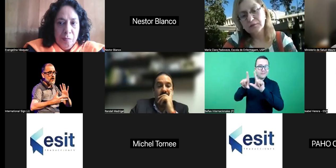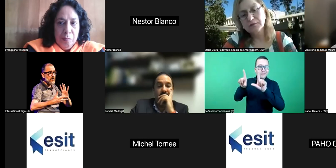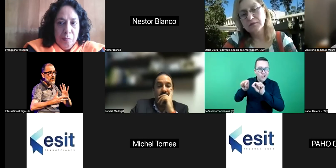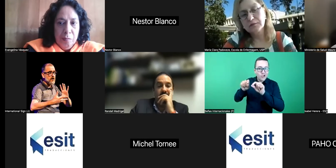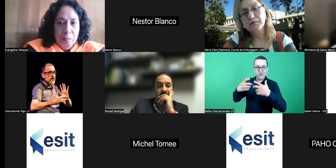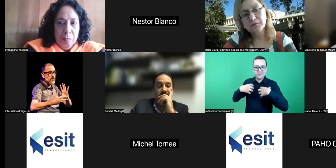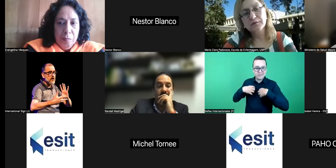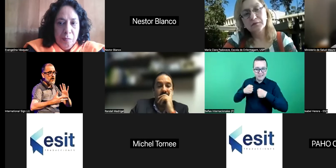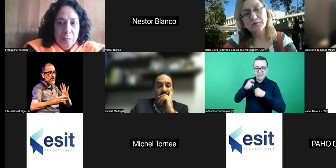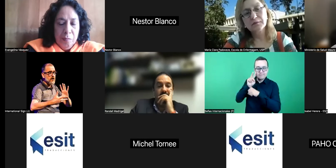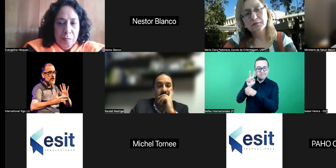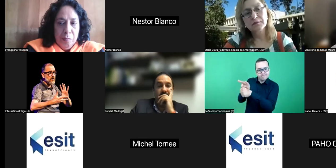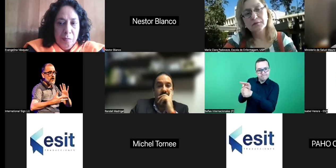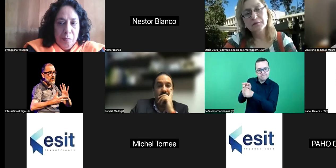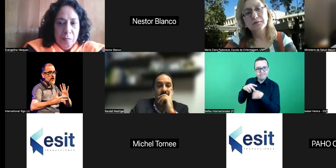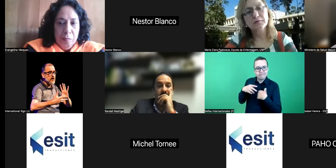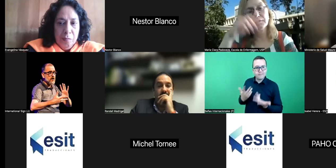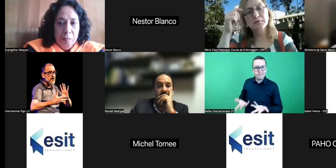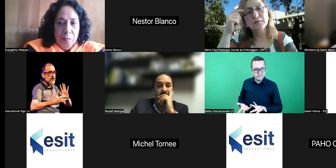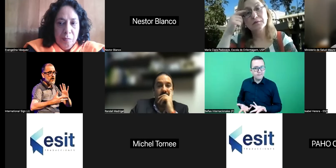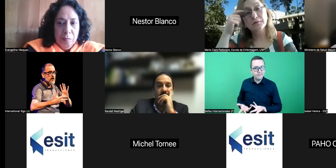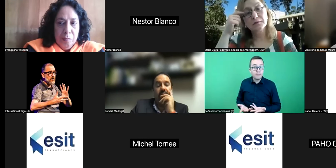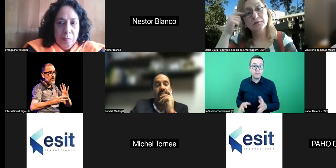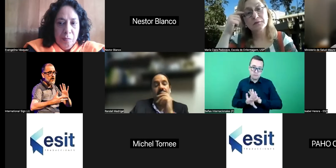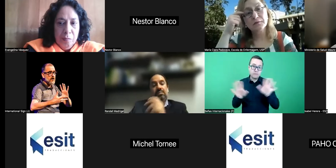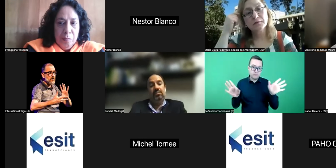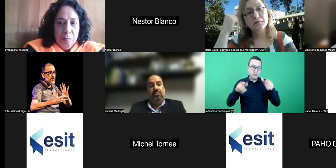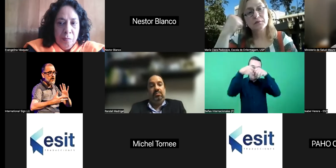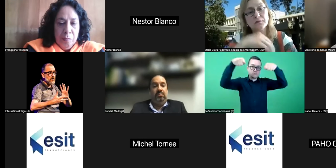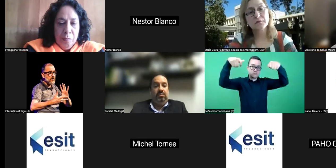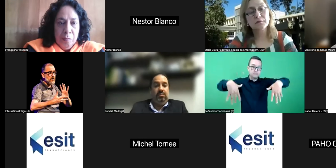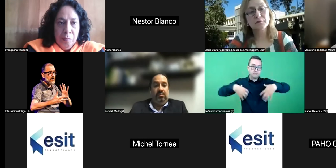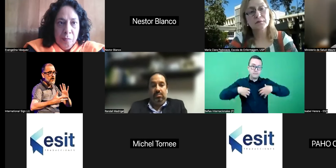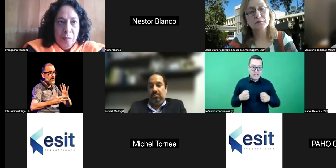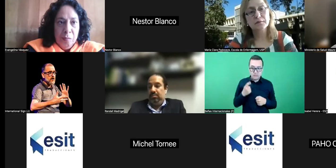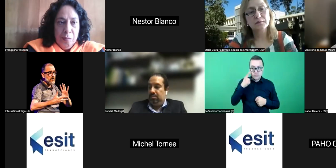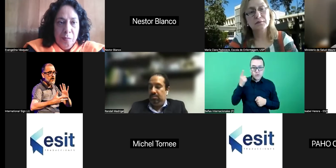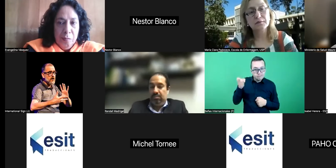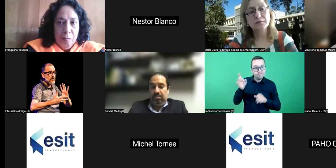privé, quelque chose d'indispensable à notre système de santé.